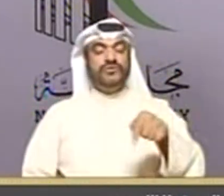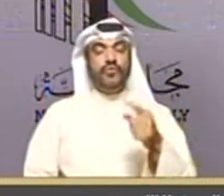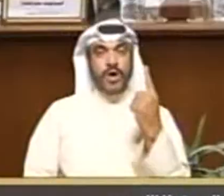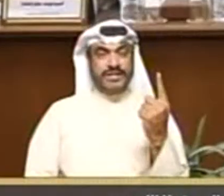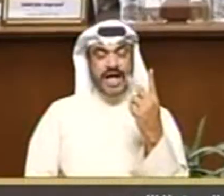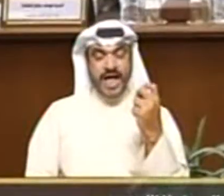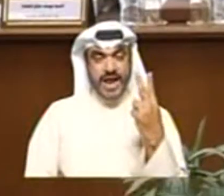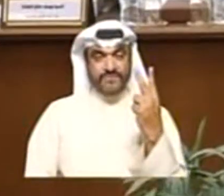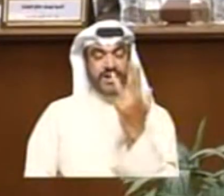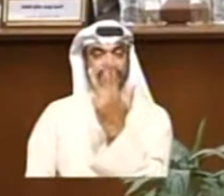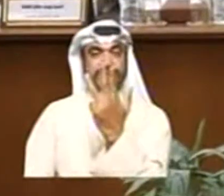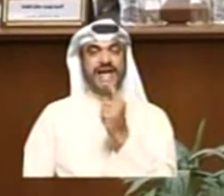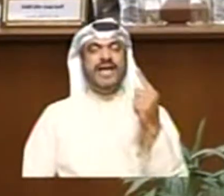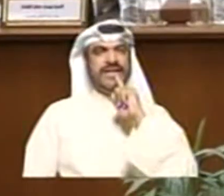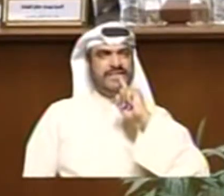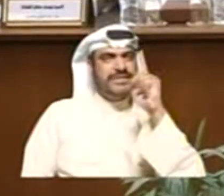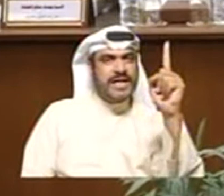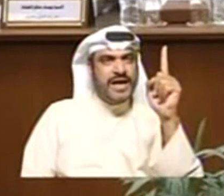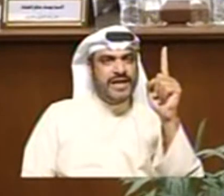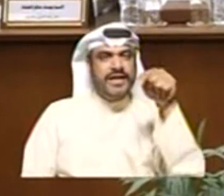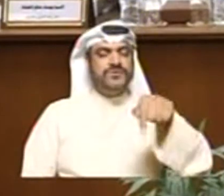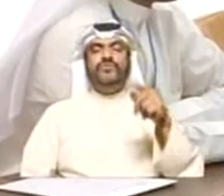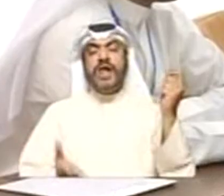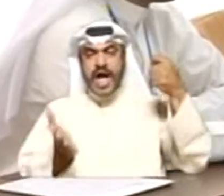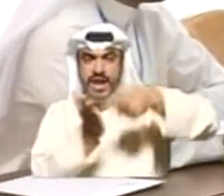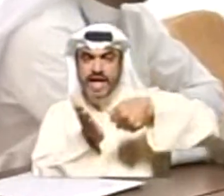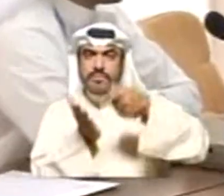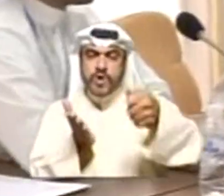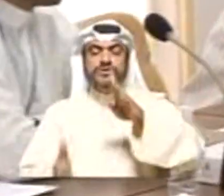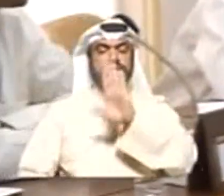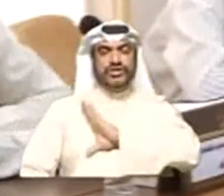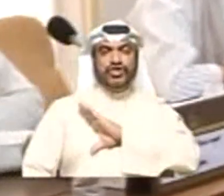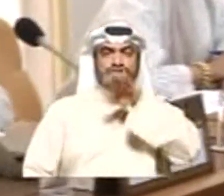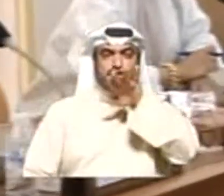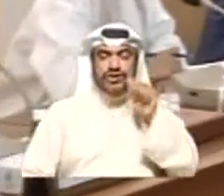31/12/2009. هذا وتنظر اللجان البرلمانية الأسبوع المقبل العديد من الملفات